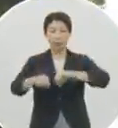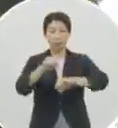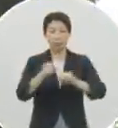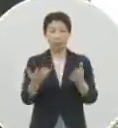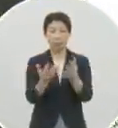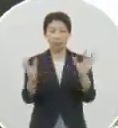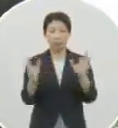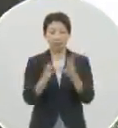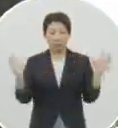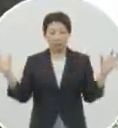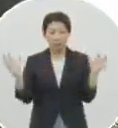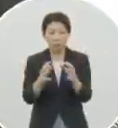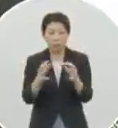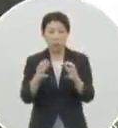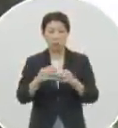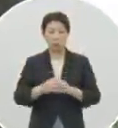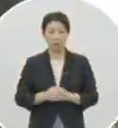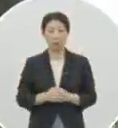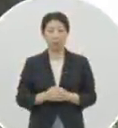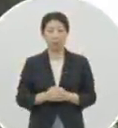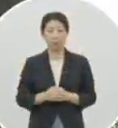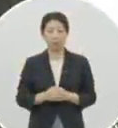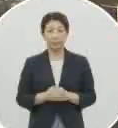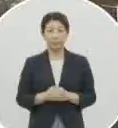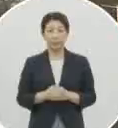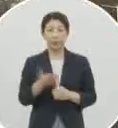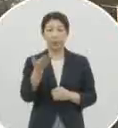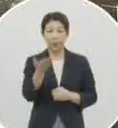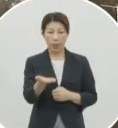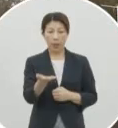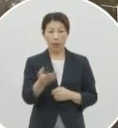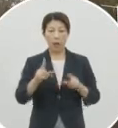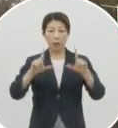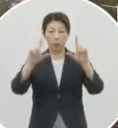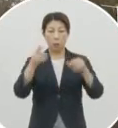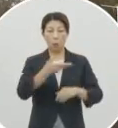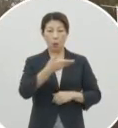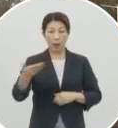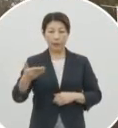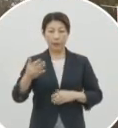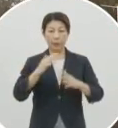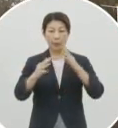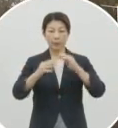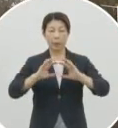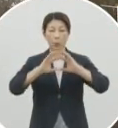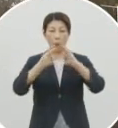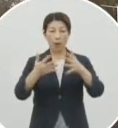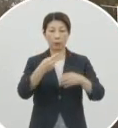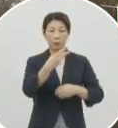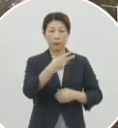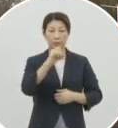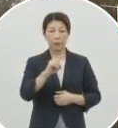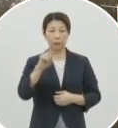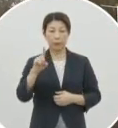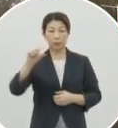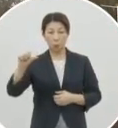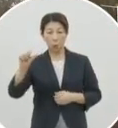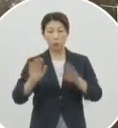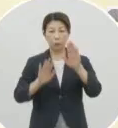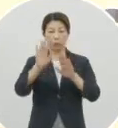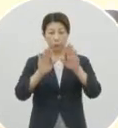団体が大集結したんだ。これは東海合戦ワールド2015の様子だ